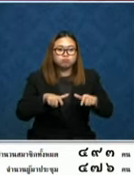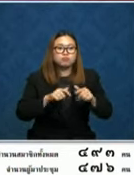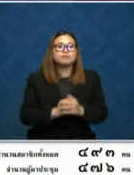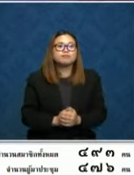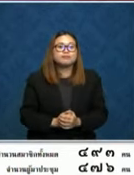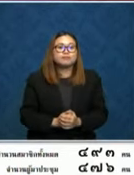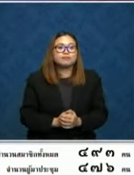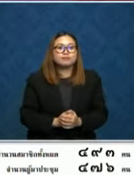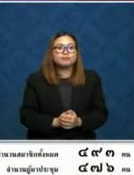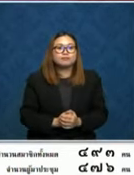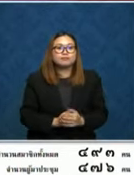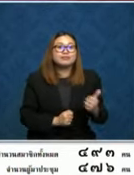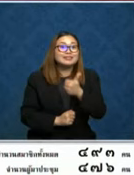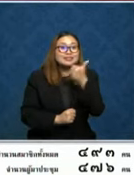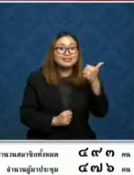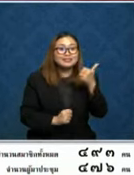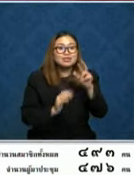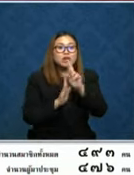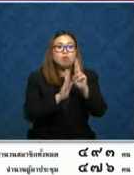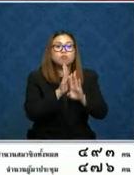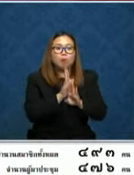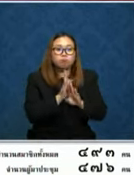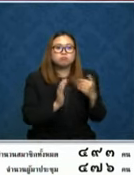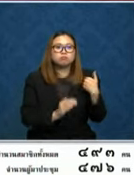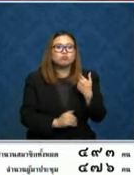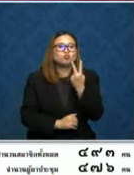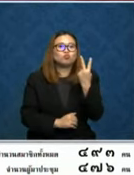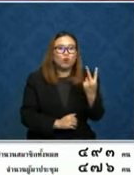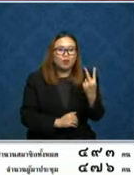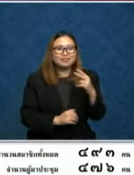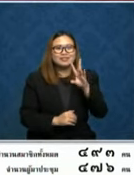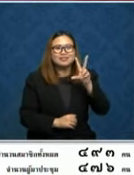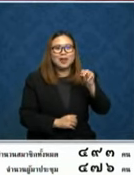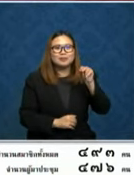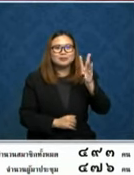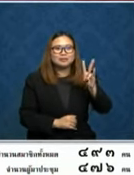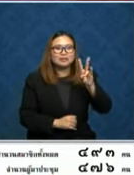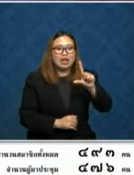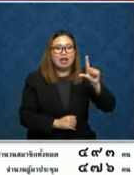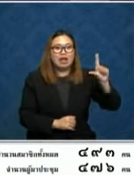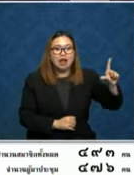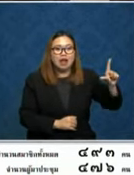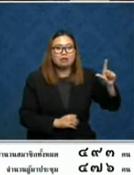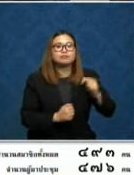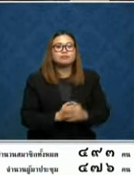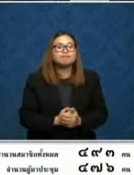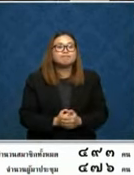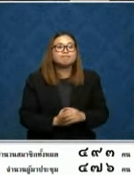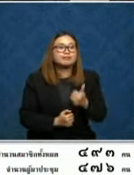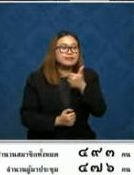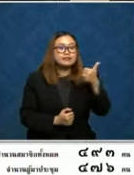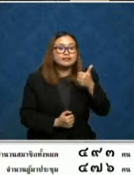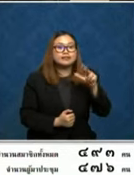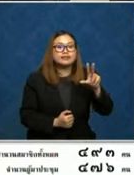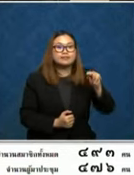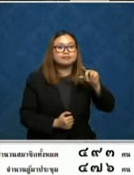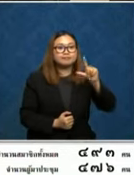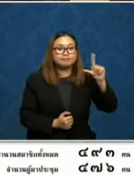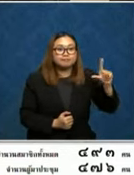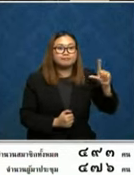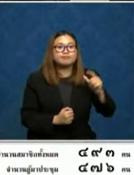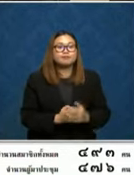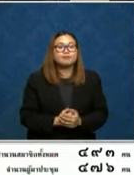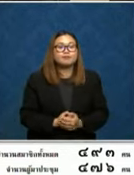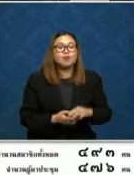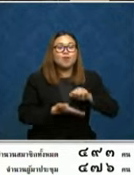อื่นเนี่ยเขา2ระบบฮะเขาใช้แค่ประมาณ37ล้านแต่ว่ากรมศุลเนี่ยอันเดียวได้30ล้านแล้วก็พอเห็นตัวเลขของผู้ใช้บ